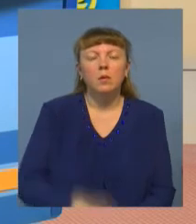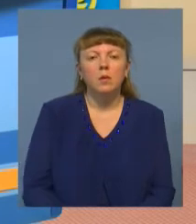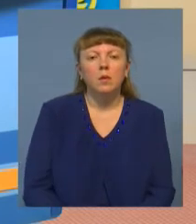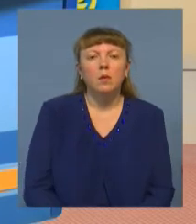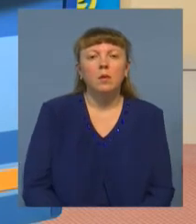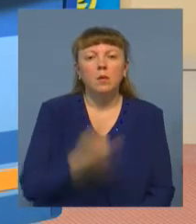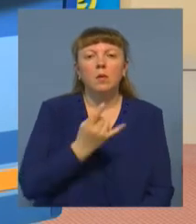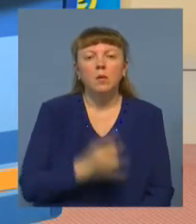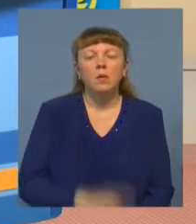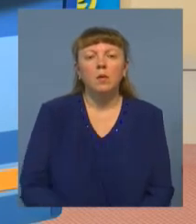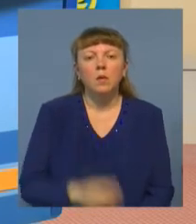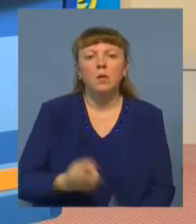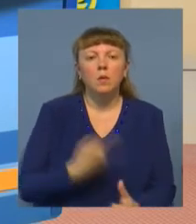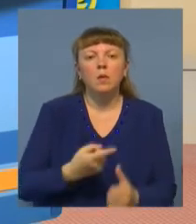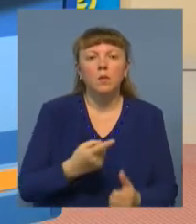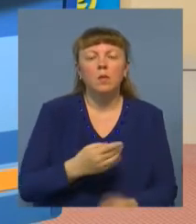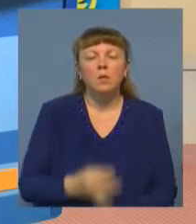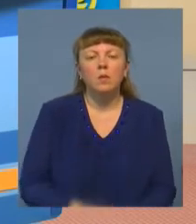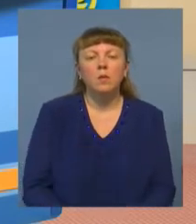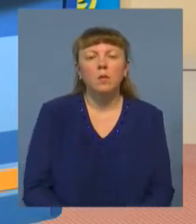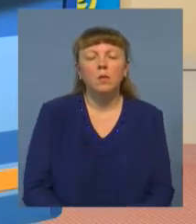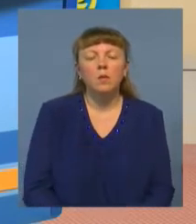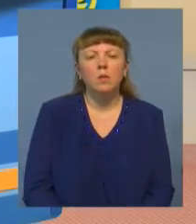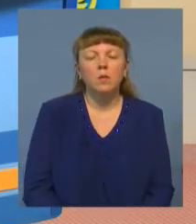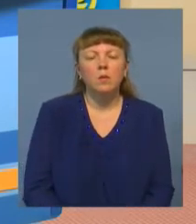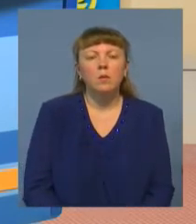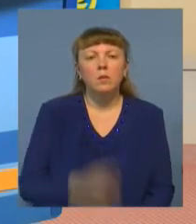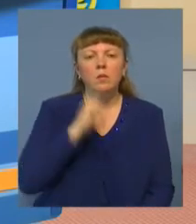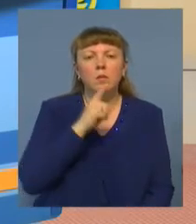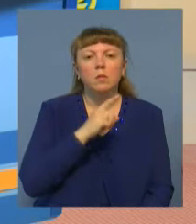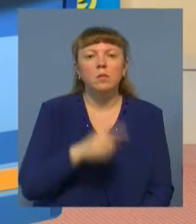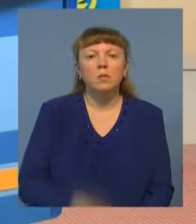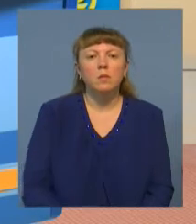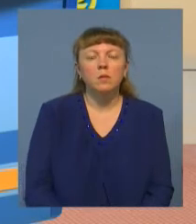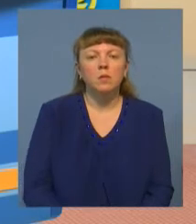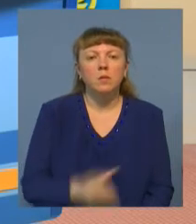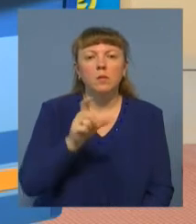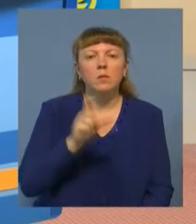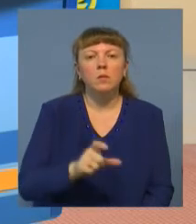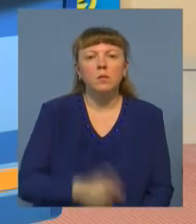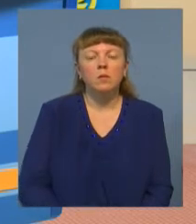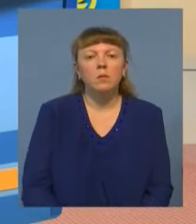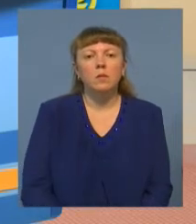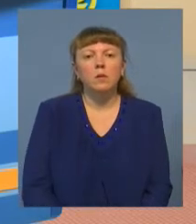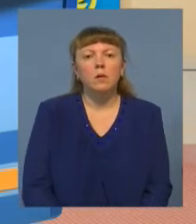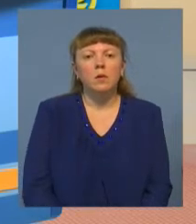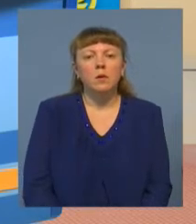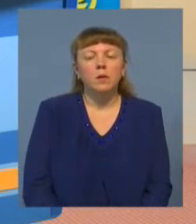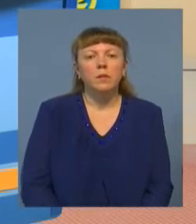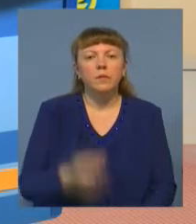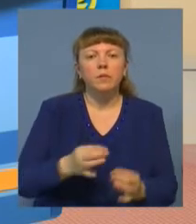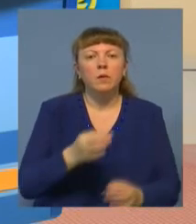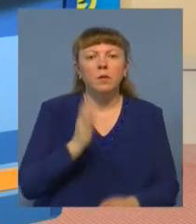да, ребенок, пол и, следовательно, родители данного гражданина. Вопрос от телезрителя. Какой суд